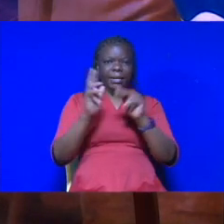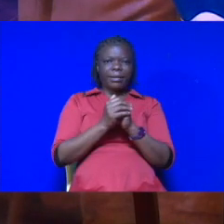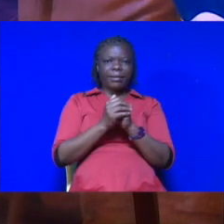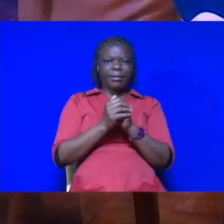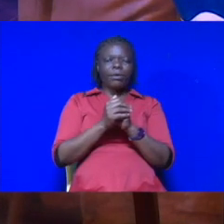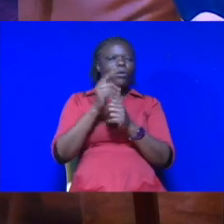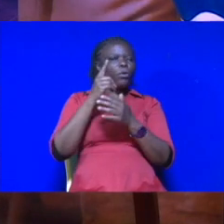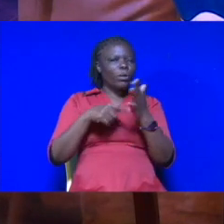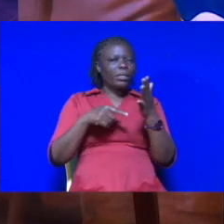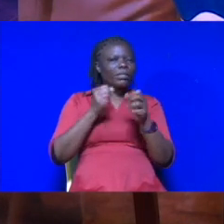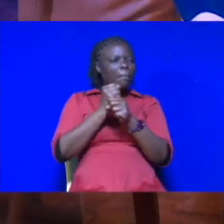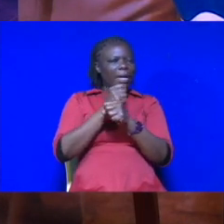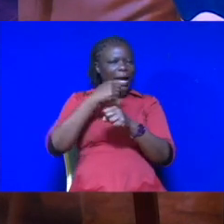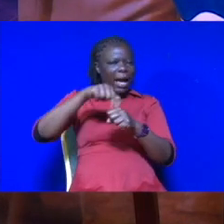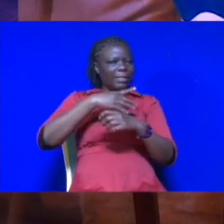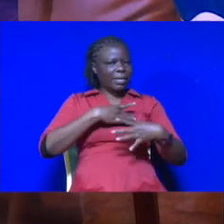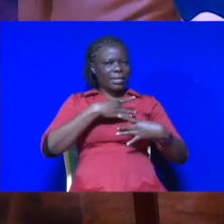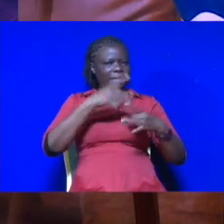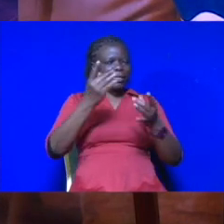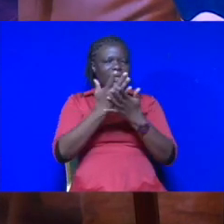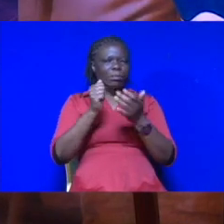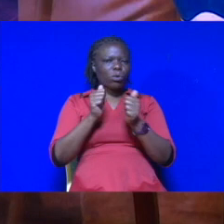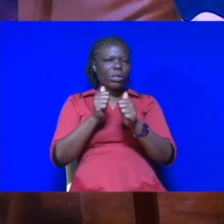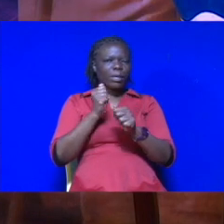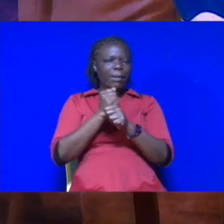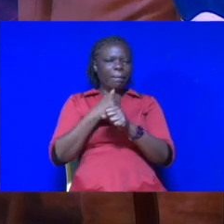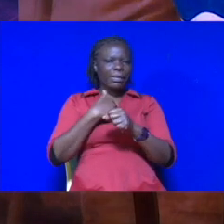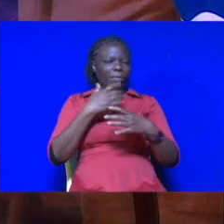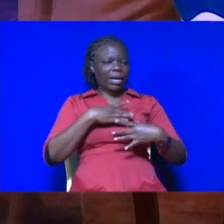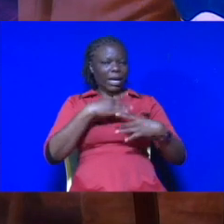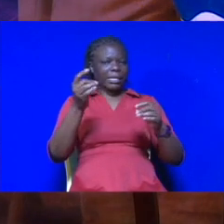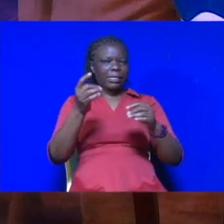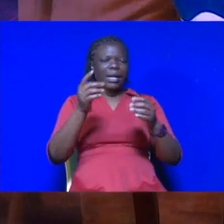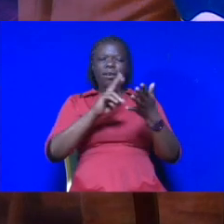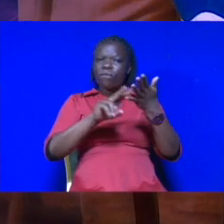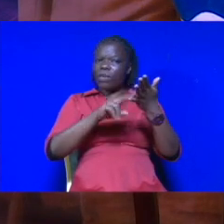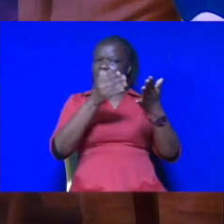is interesting here? Kitu kilichonivutia. Hebu niwasomee lile fungu